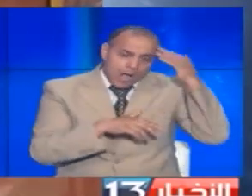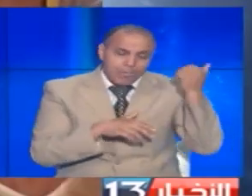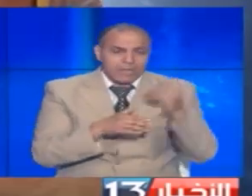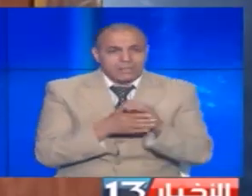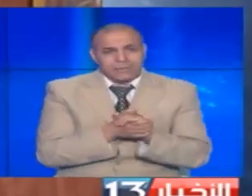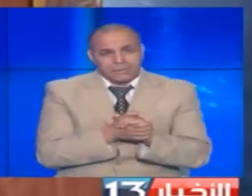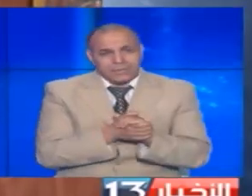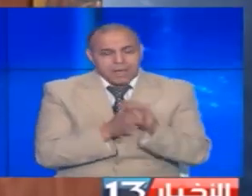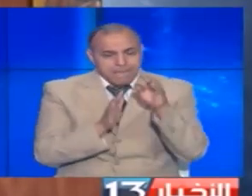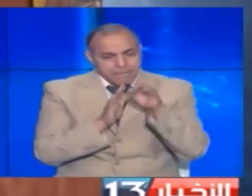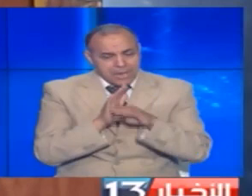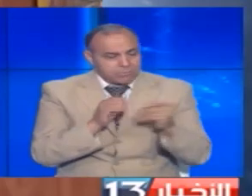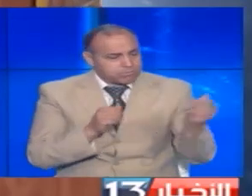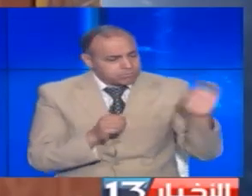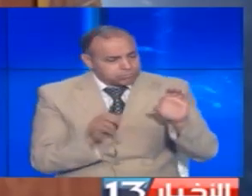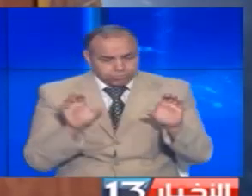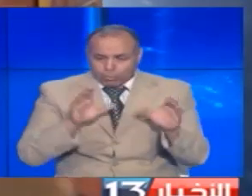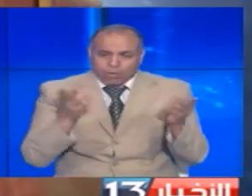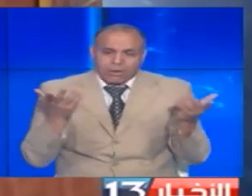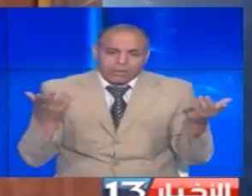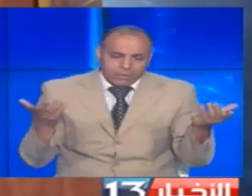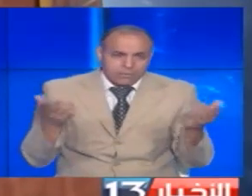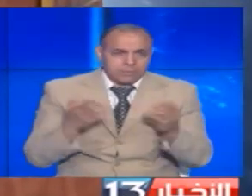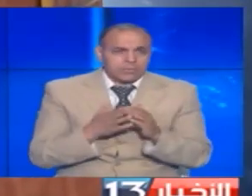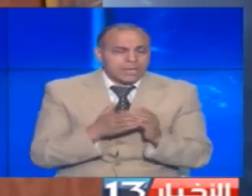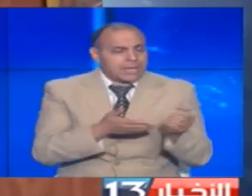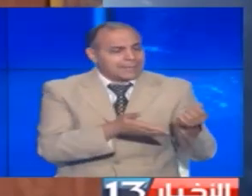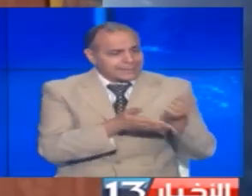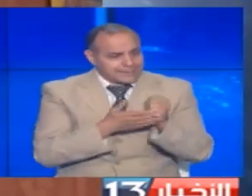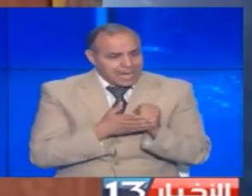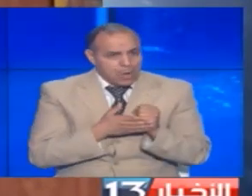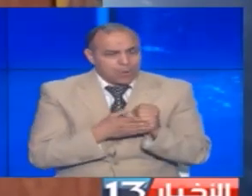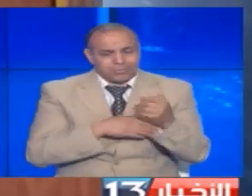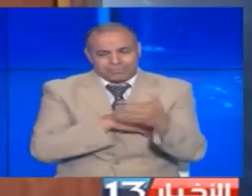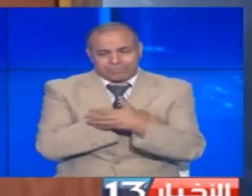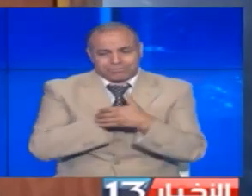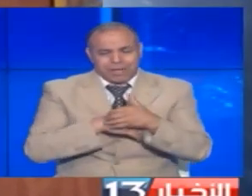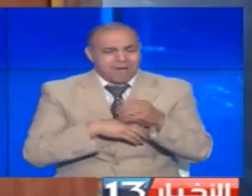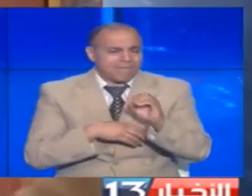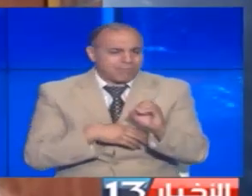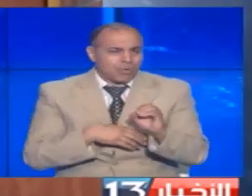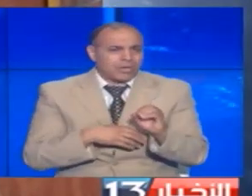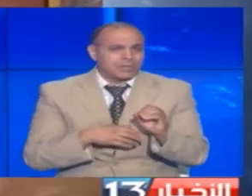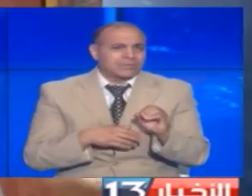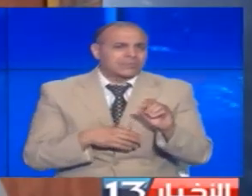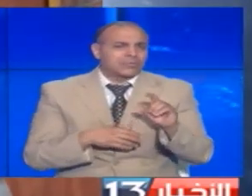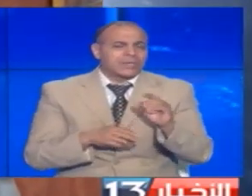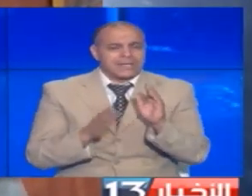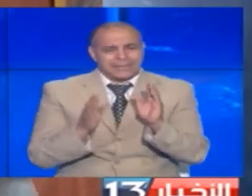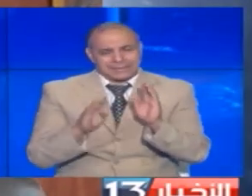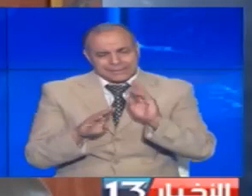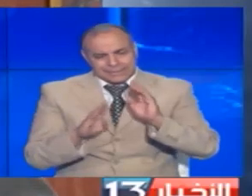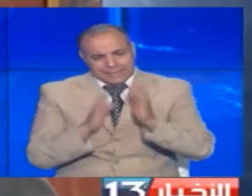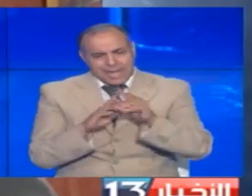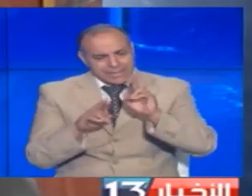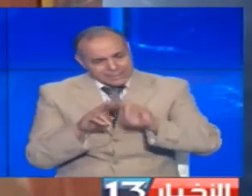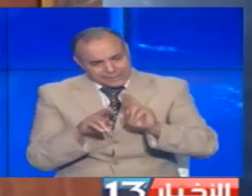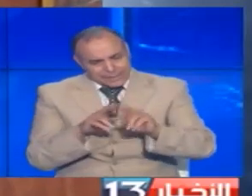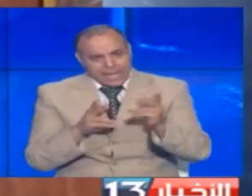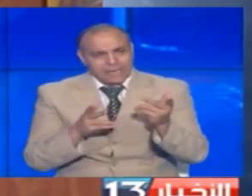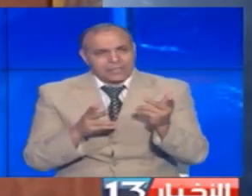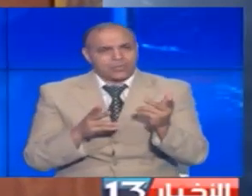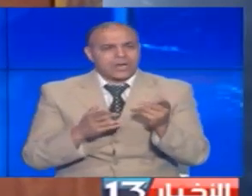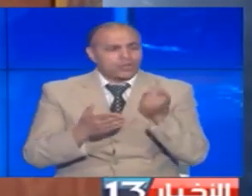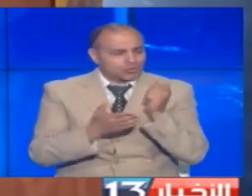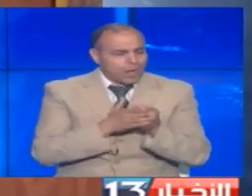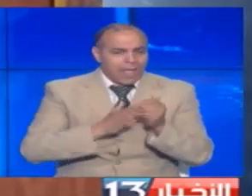من اه اليه التمويل المكان اللي هي تعاون ال الفئات الاجتماعيه سواءا تحسن مساكنها تقدم مسكن